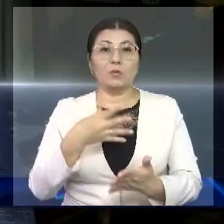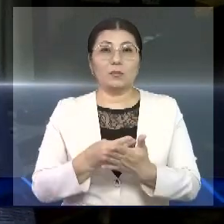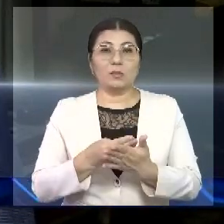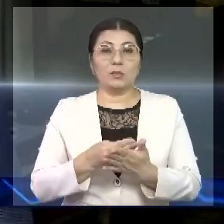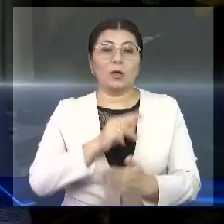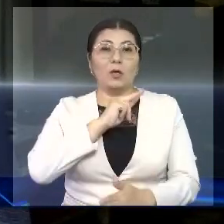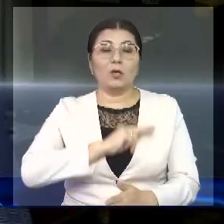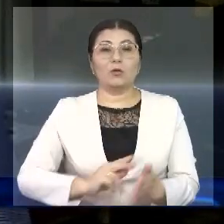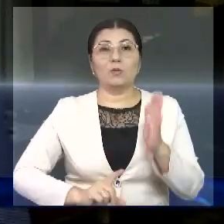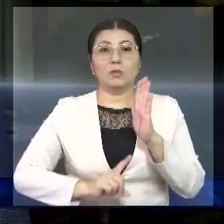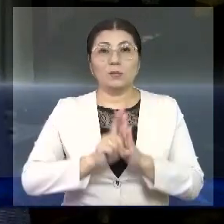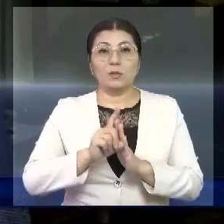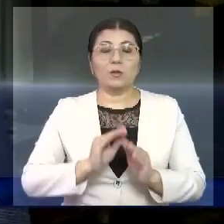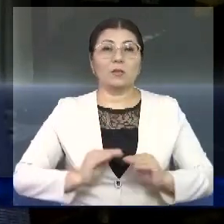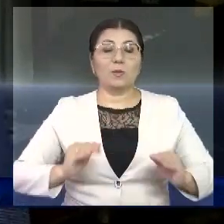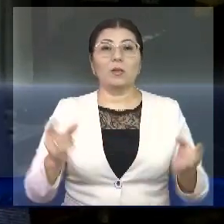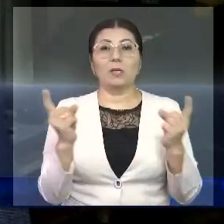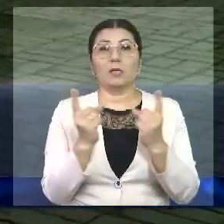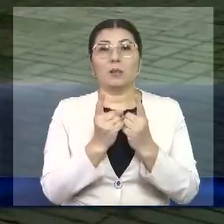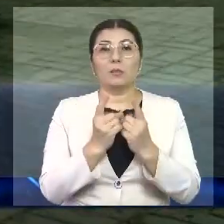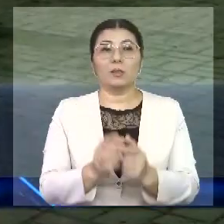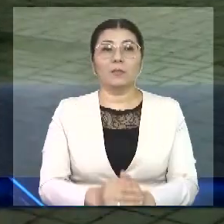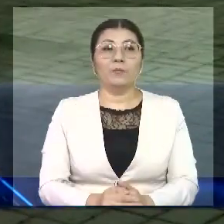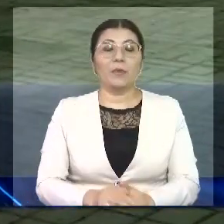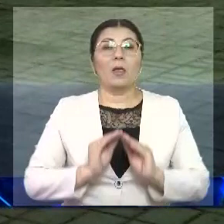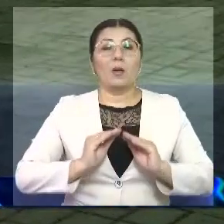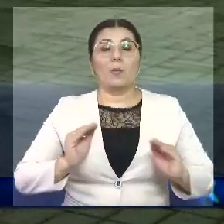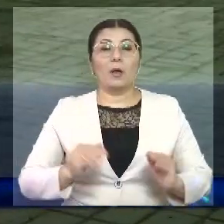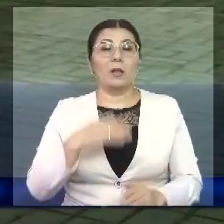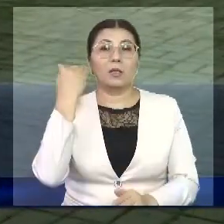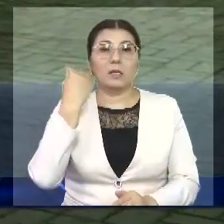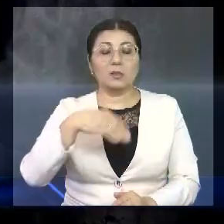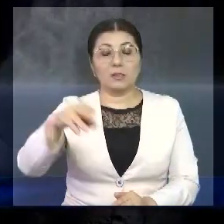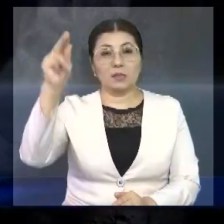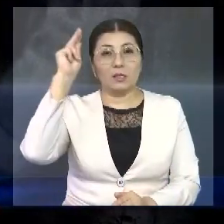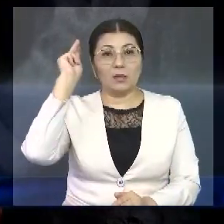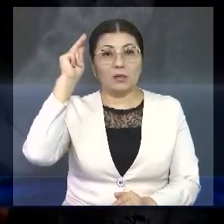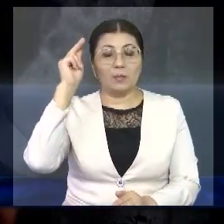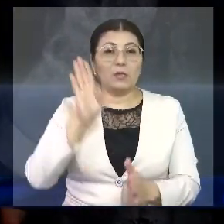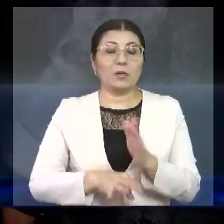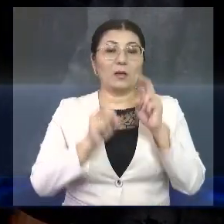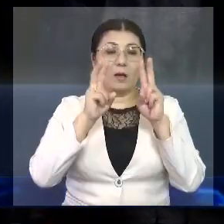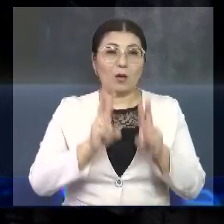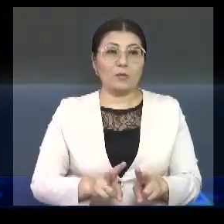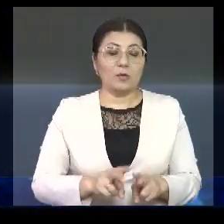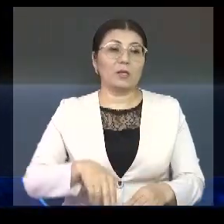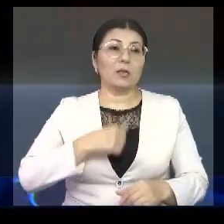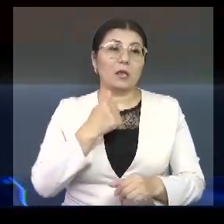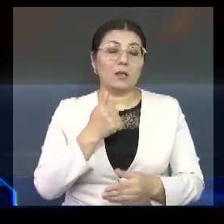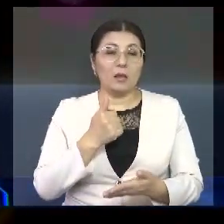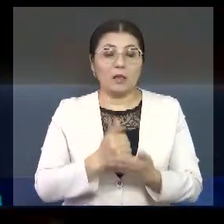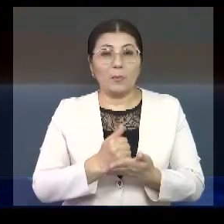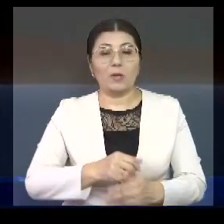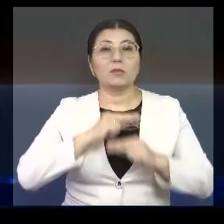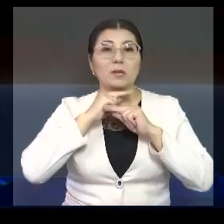өзінің жұмысына кірісіп, балаларды қабылдайтын болады. Оқушылардың сапалы білім алуы мен қауіпсіздігі тәртібі де басты назарда. Бұл